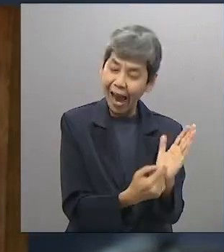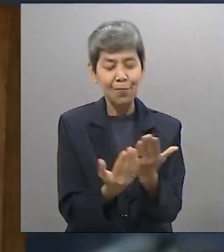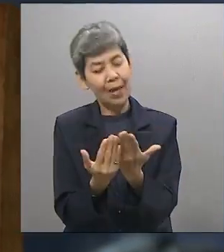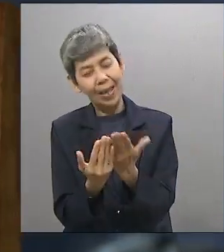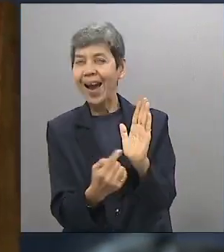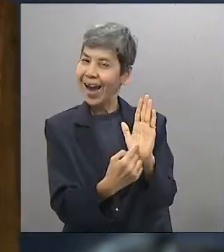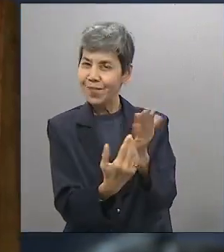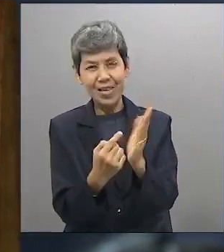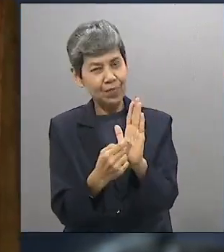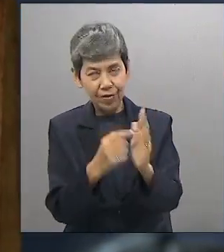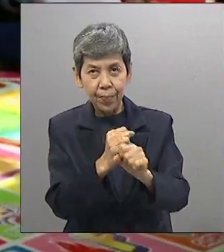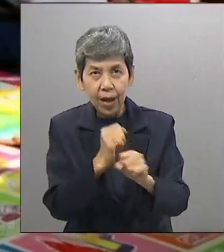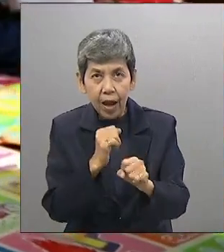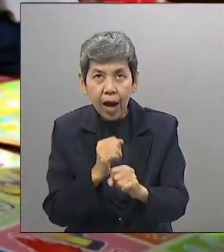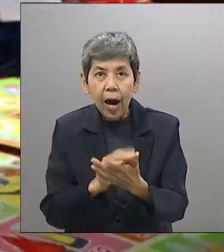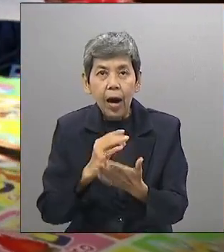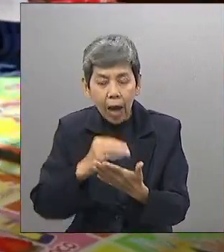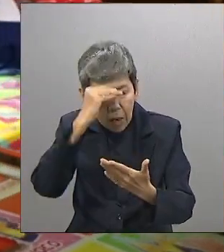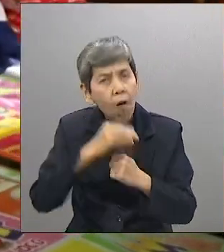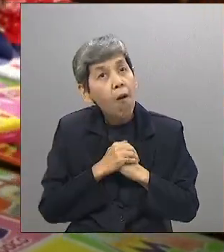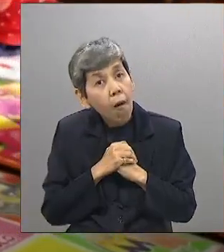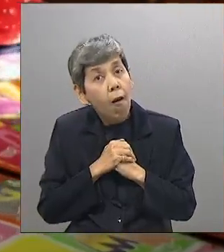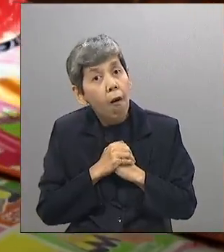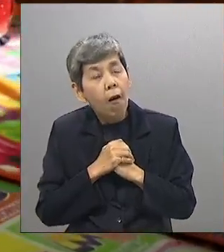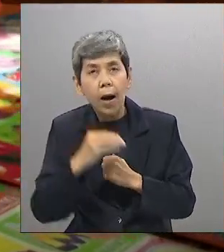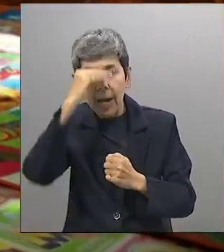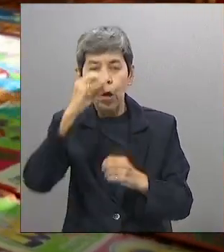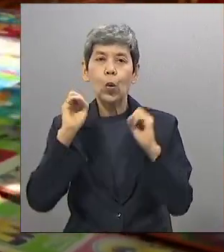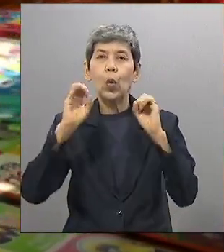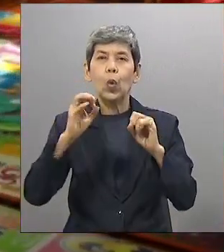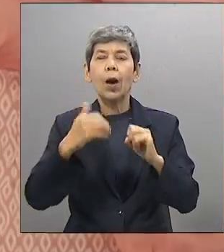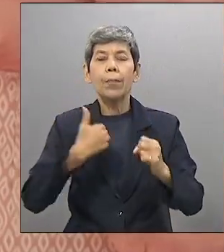ี่ แล